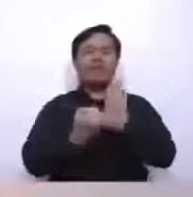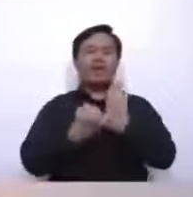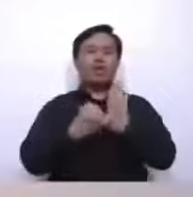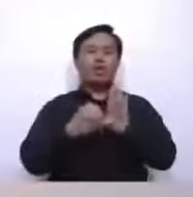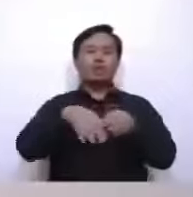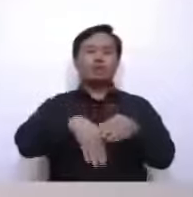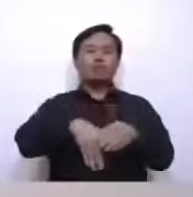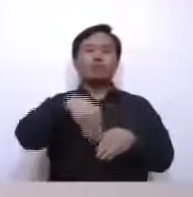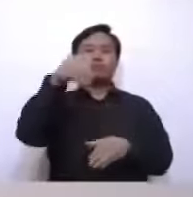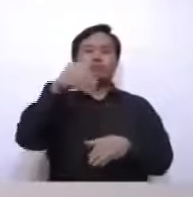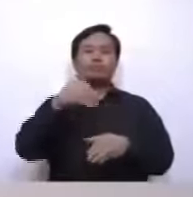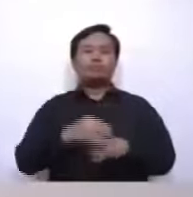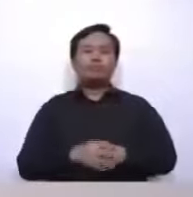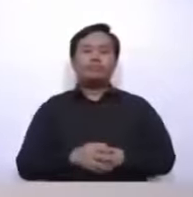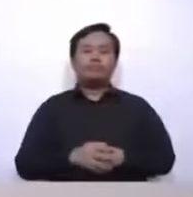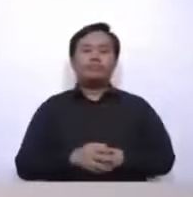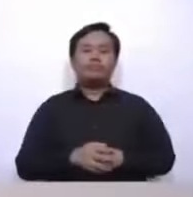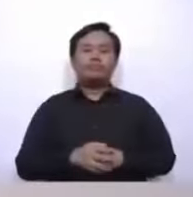kaca.